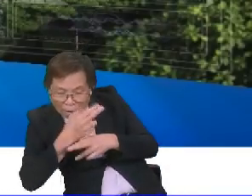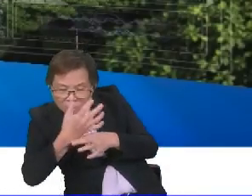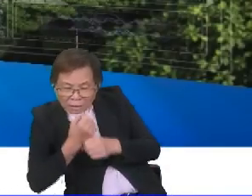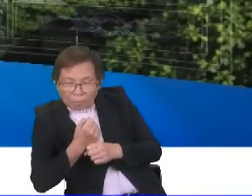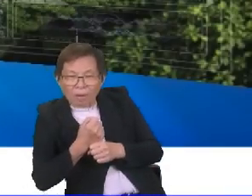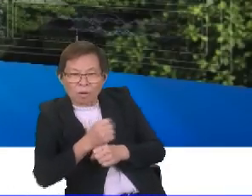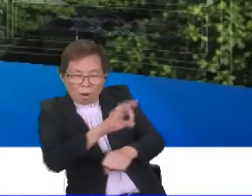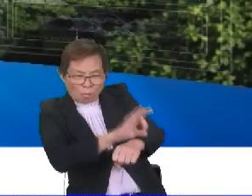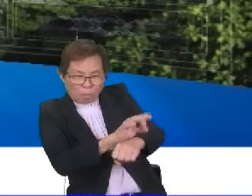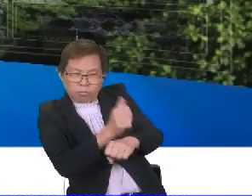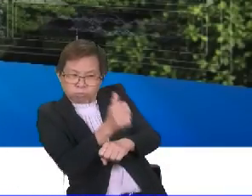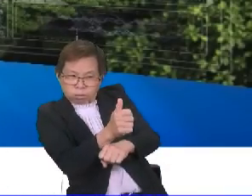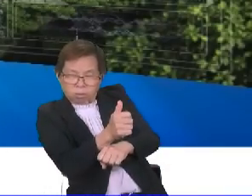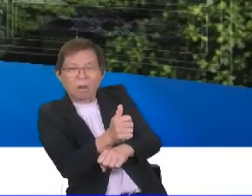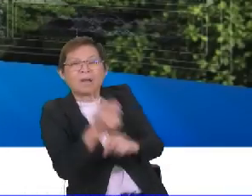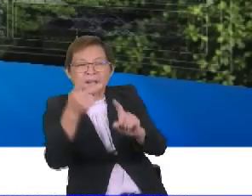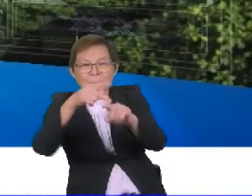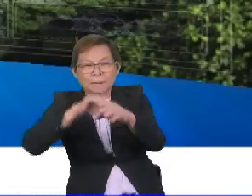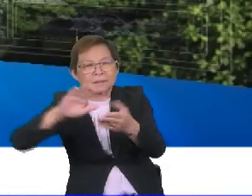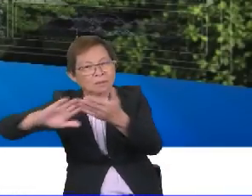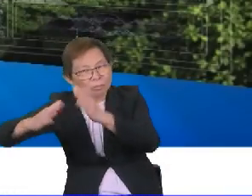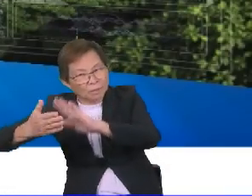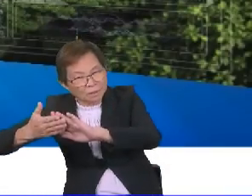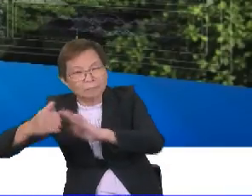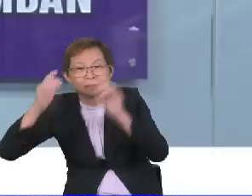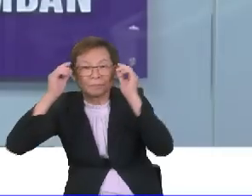dapat memberi fungsi sepenuhnya kepada Community